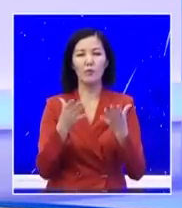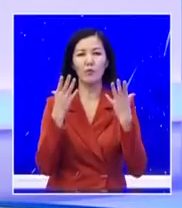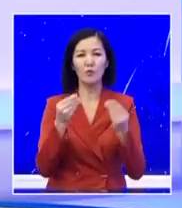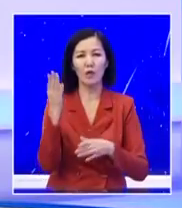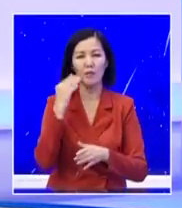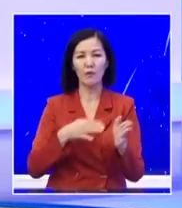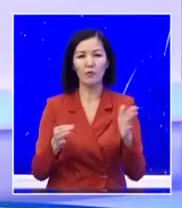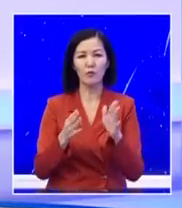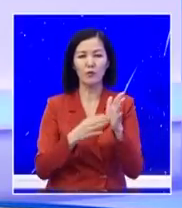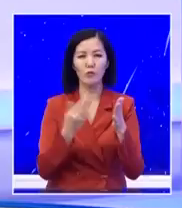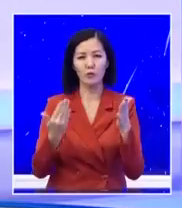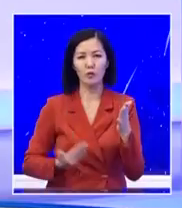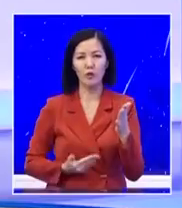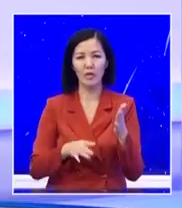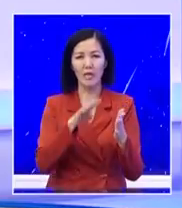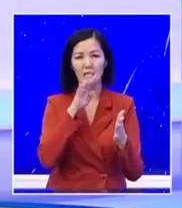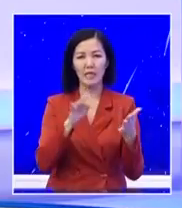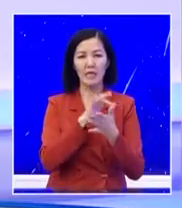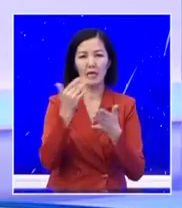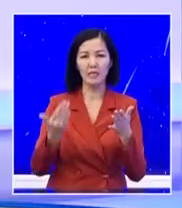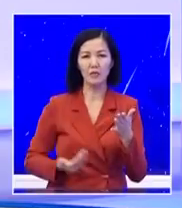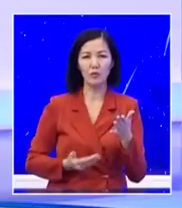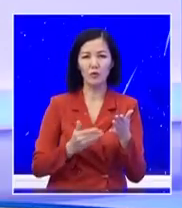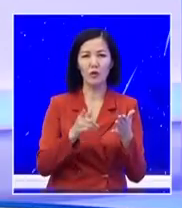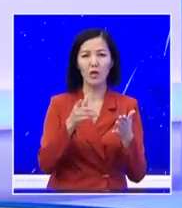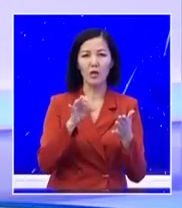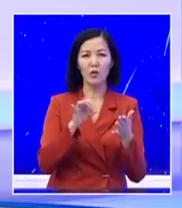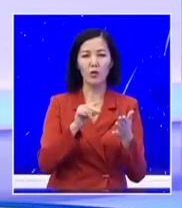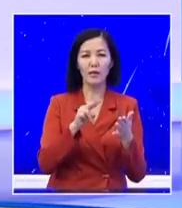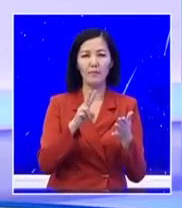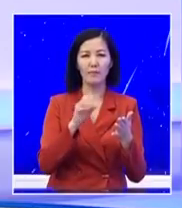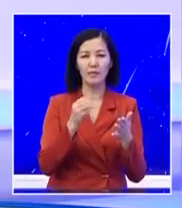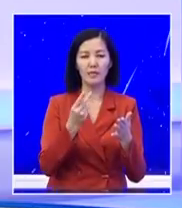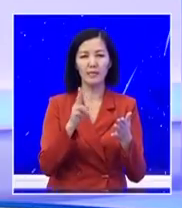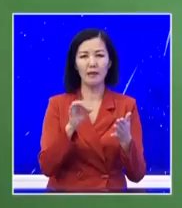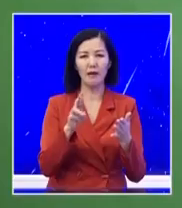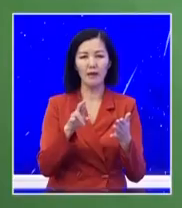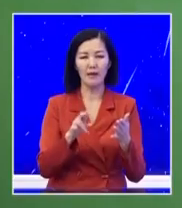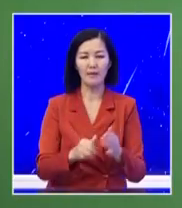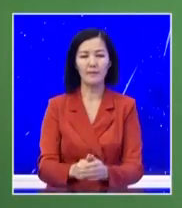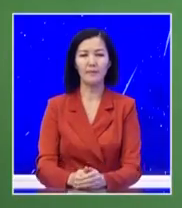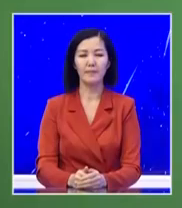облысында олардың 9-ы тұрады. Бірі Текелі қаласының тұрғыны Татьяна Грамницкая.